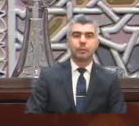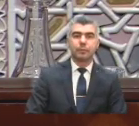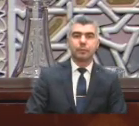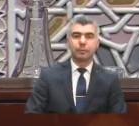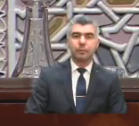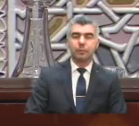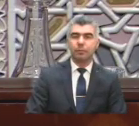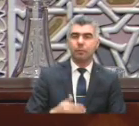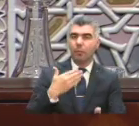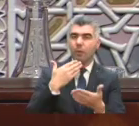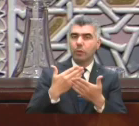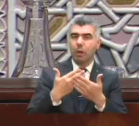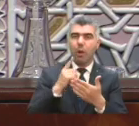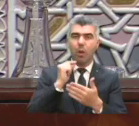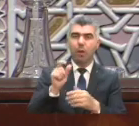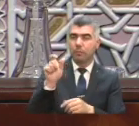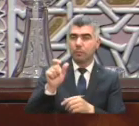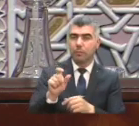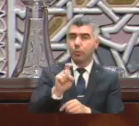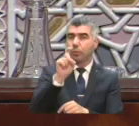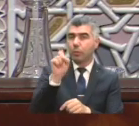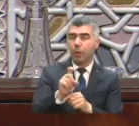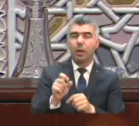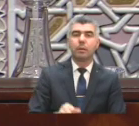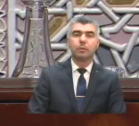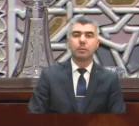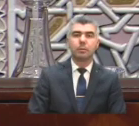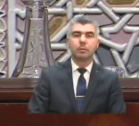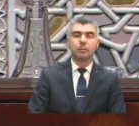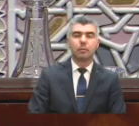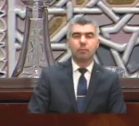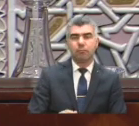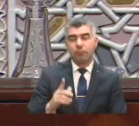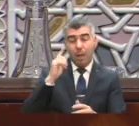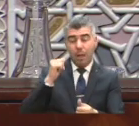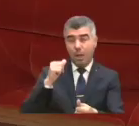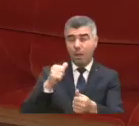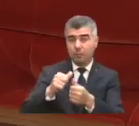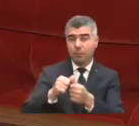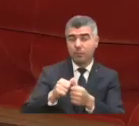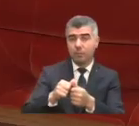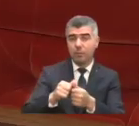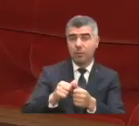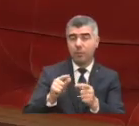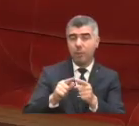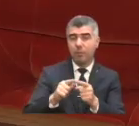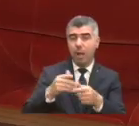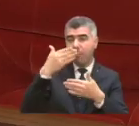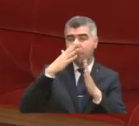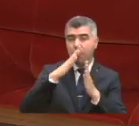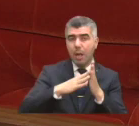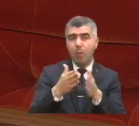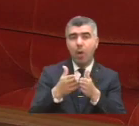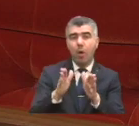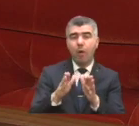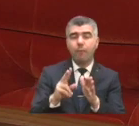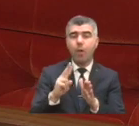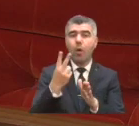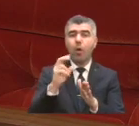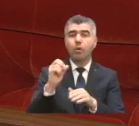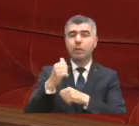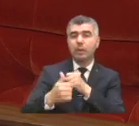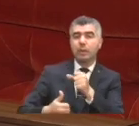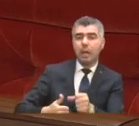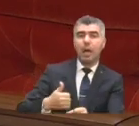شكرا السيد النائب المحترم على هذا السؤال. نذكر بأن بلادنا اعتمدت فتح الأجواء لأكثر من 20 سنة الآن